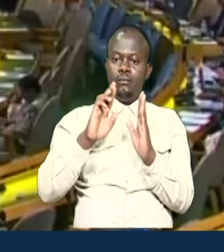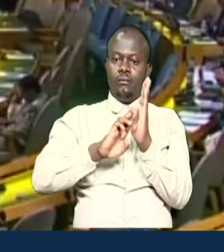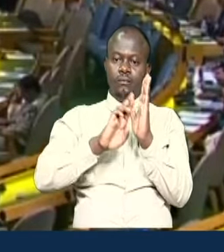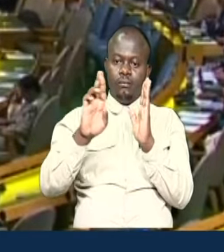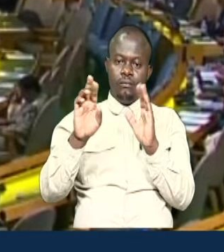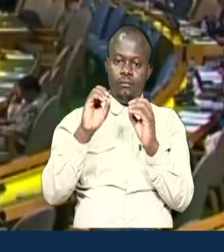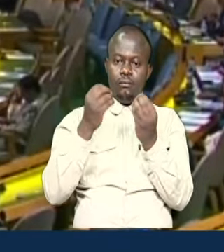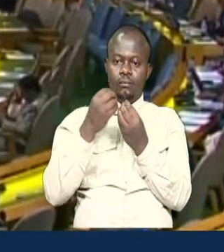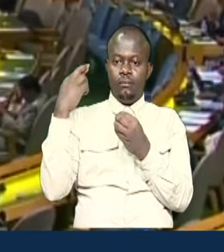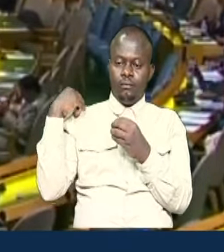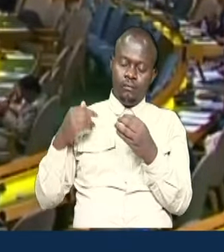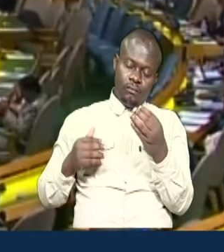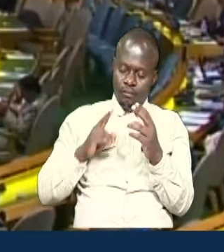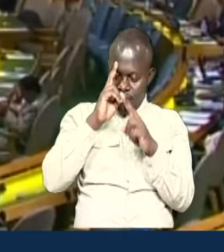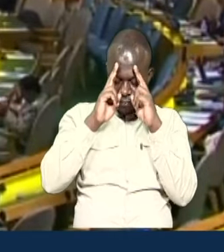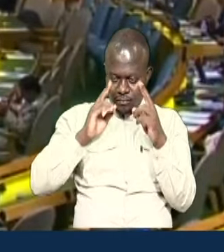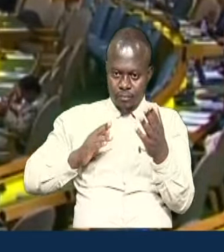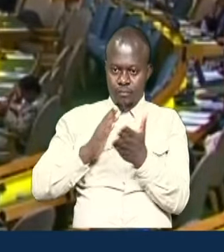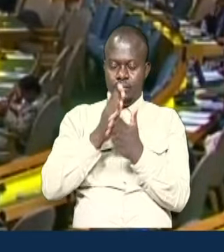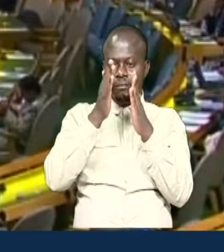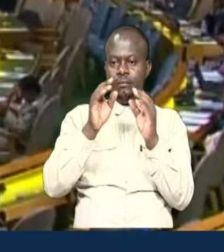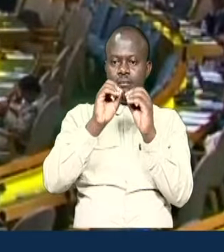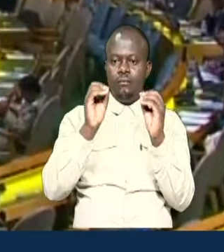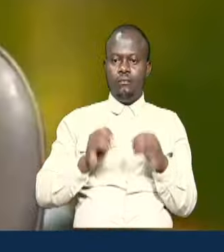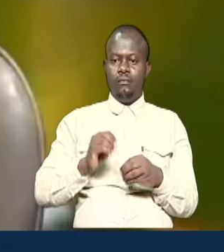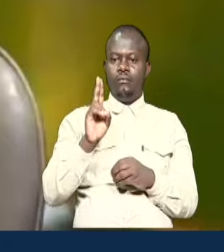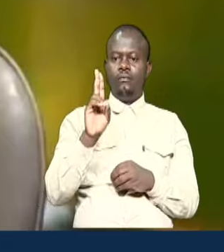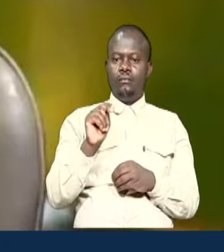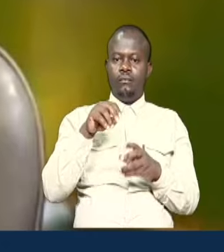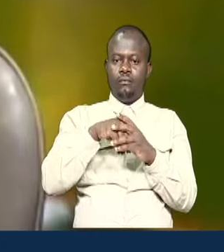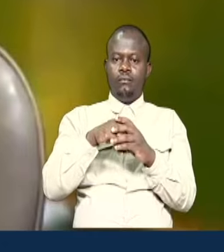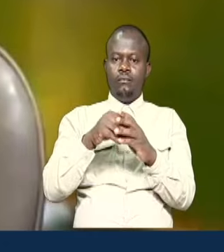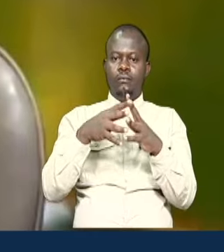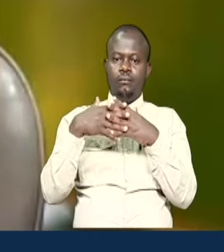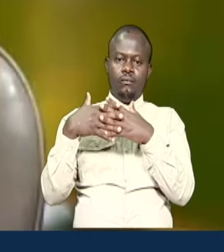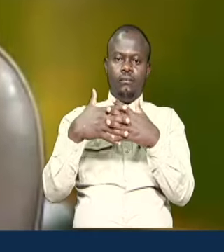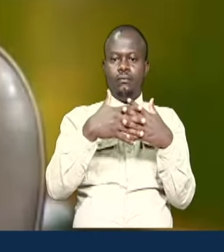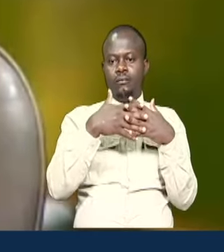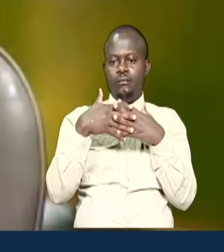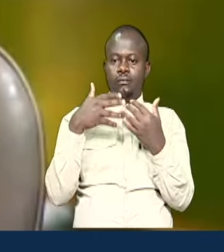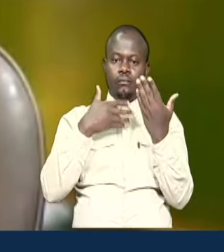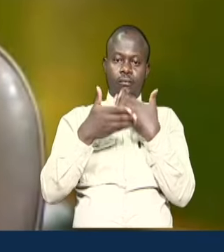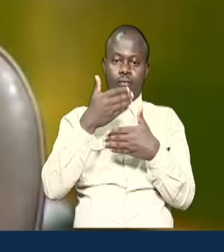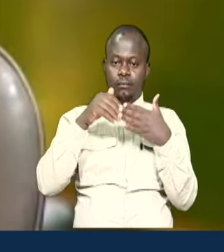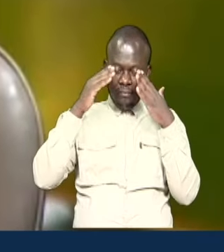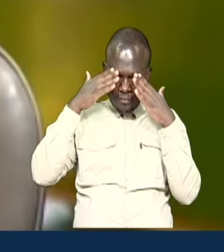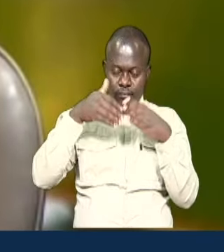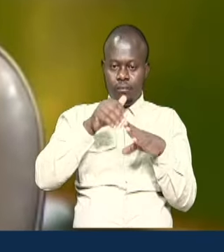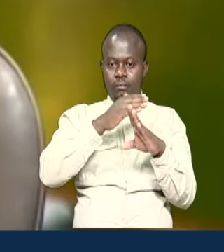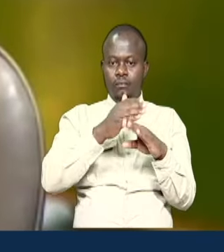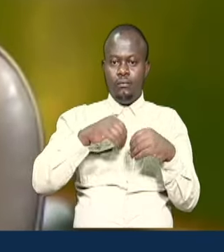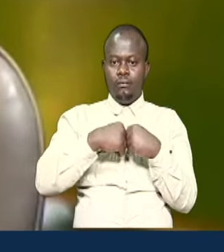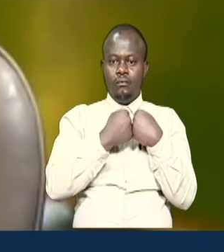ishinzwe ibahirizwa ry'uburenganzira bwa muntu ku cyicaro cy'umuryango w'abibumbye muri Leta Zunze Ubumwe za Amerika. Ikiganiro kibanze gukumira